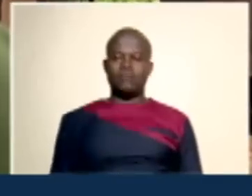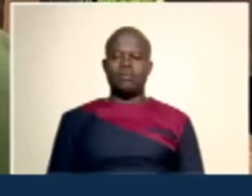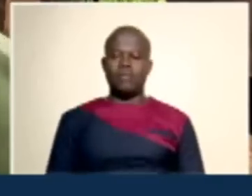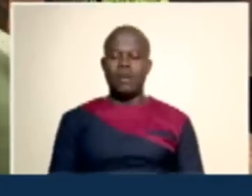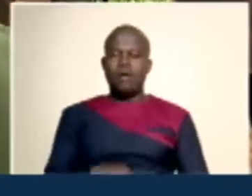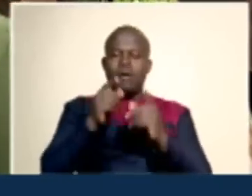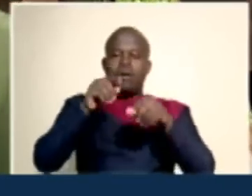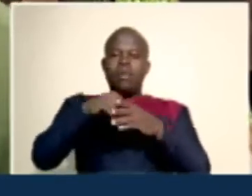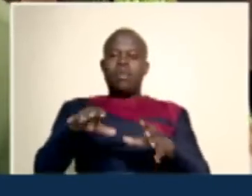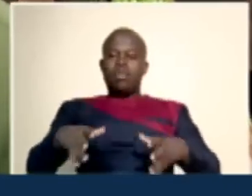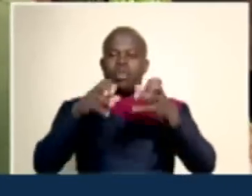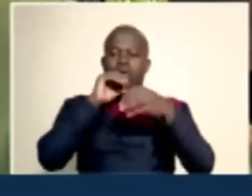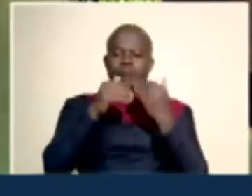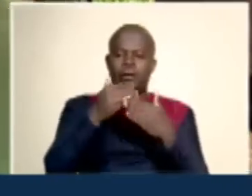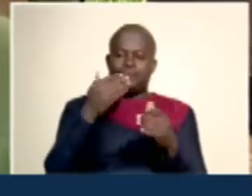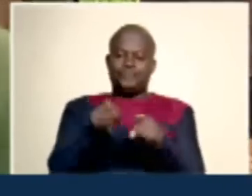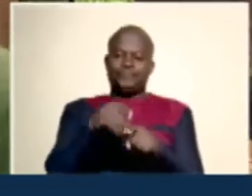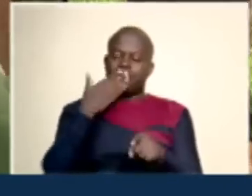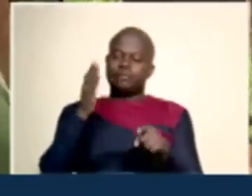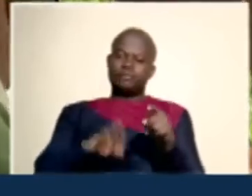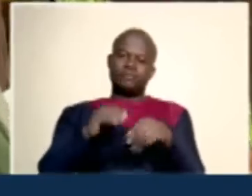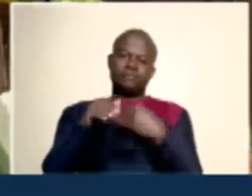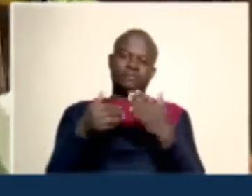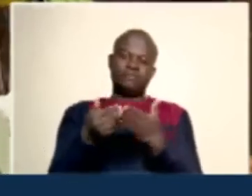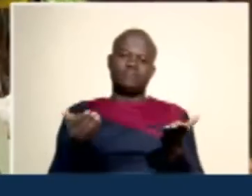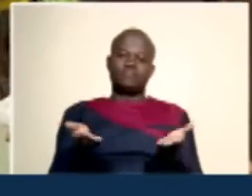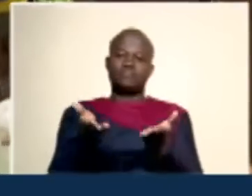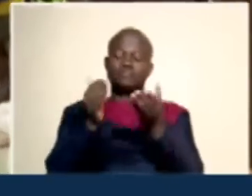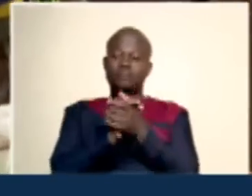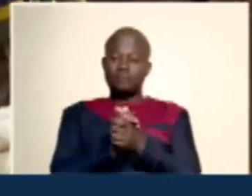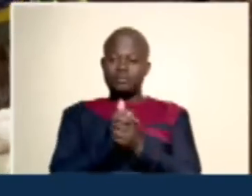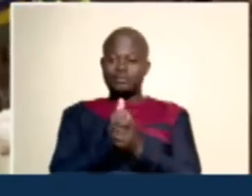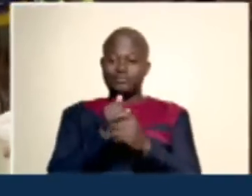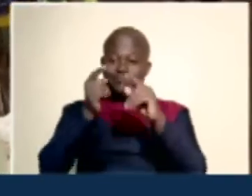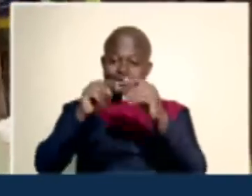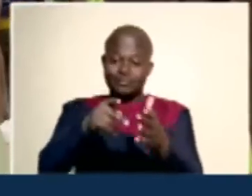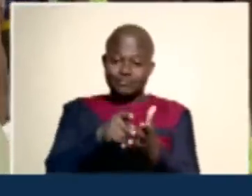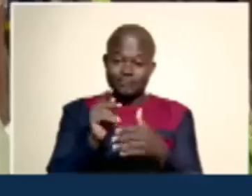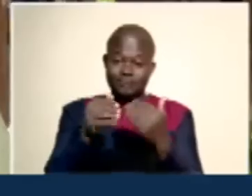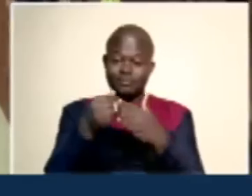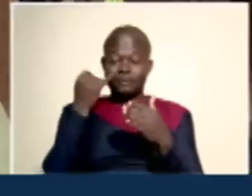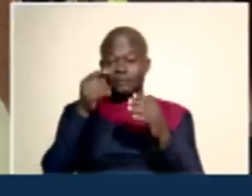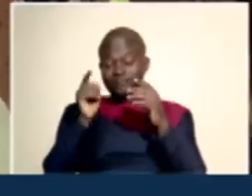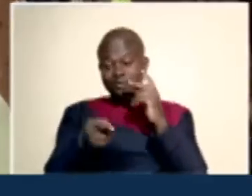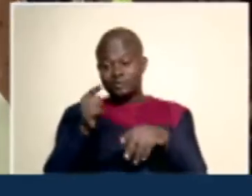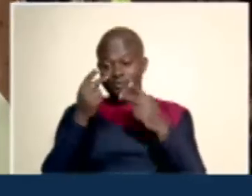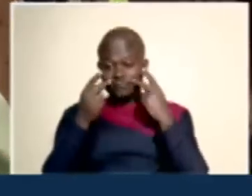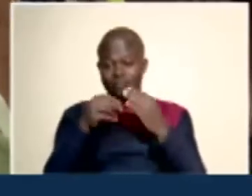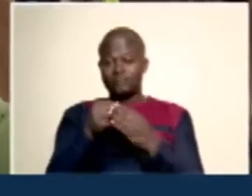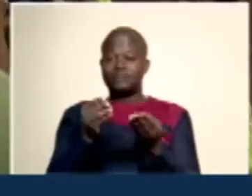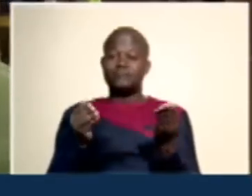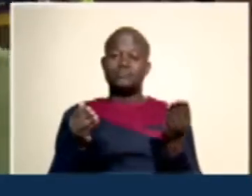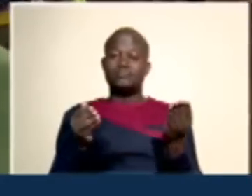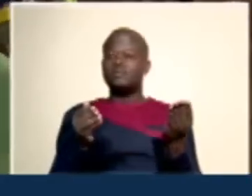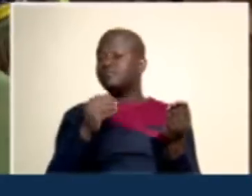mufuka inofu ntago yari irimo ino ni imungu irimira zamuka nuwaza kubigura yaje akasanga ifu irimira tuma